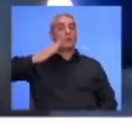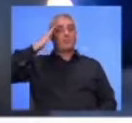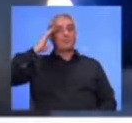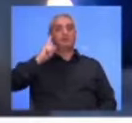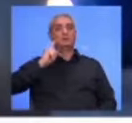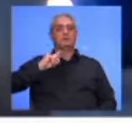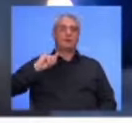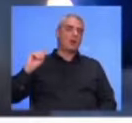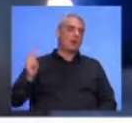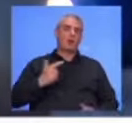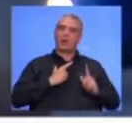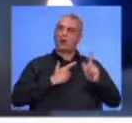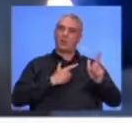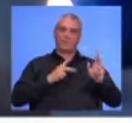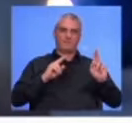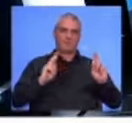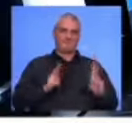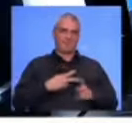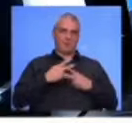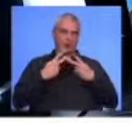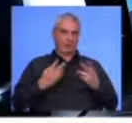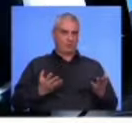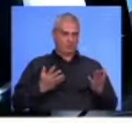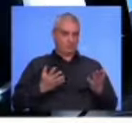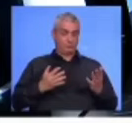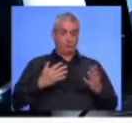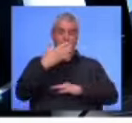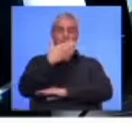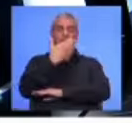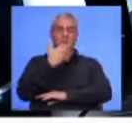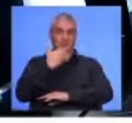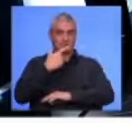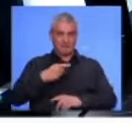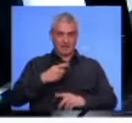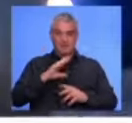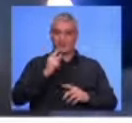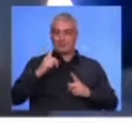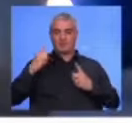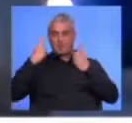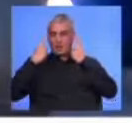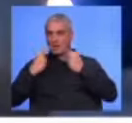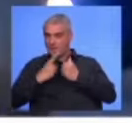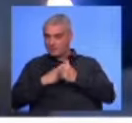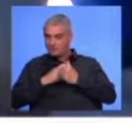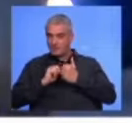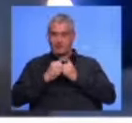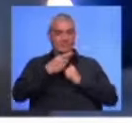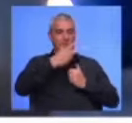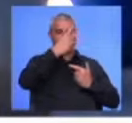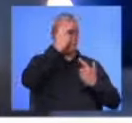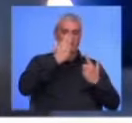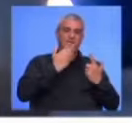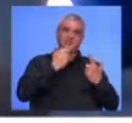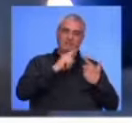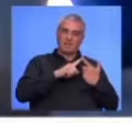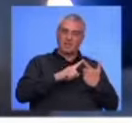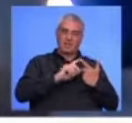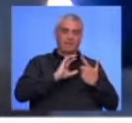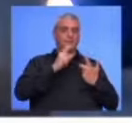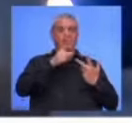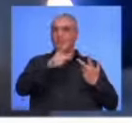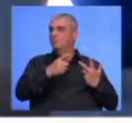לכל לוחם, ולא יכול להיות, שבמדינת ישראל, בין אם אתה חרדי, לבין אם אתה ערבי-ישראלי, לבין אם